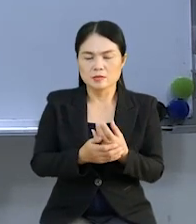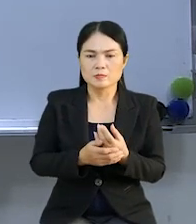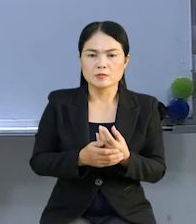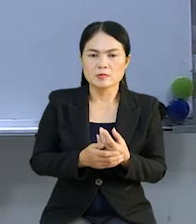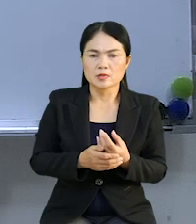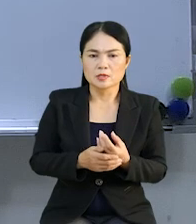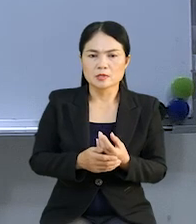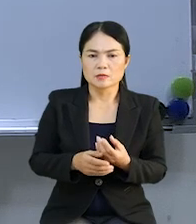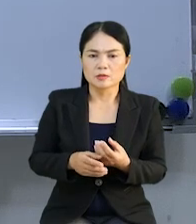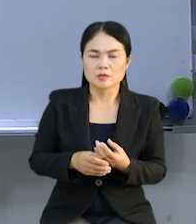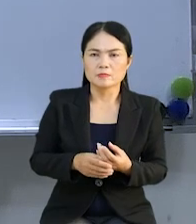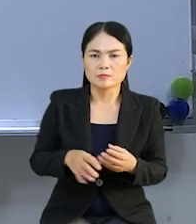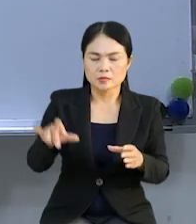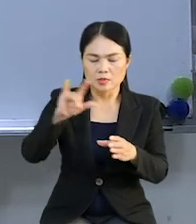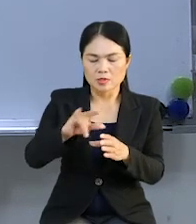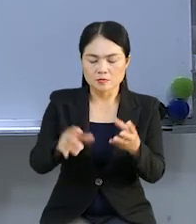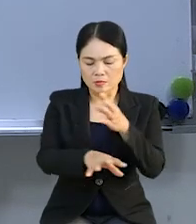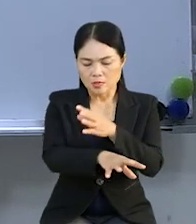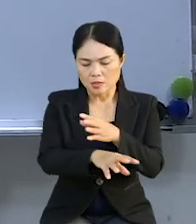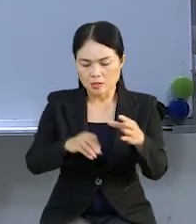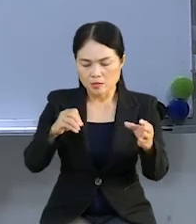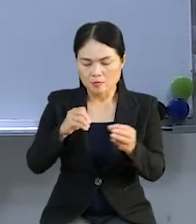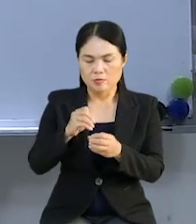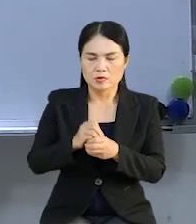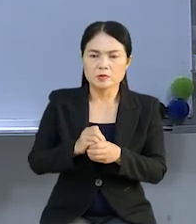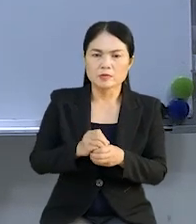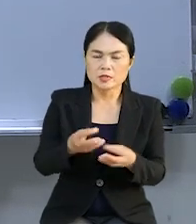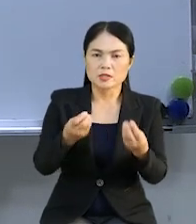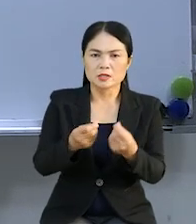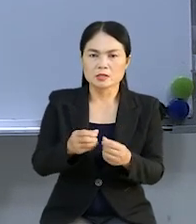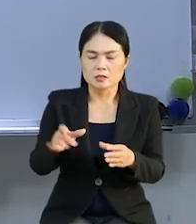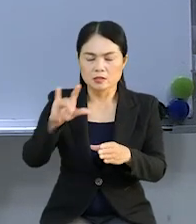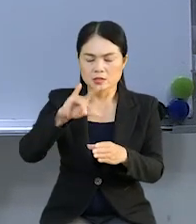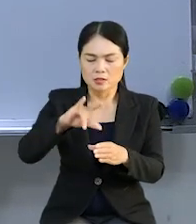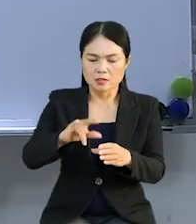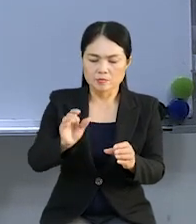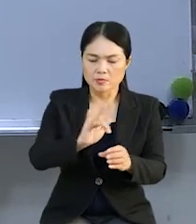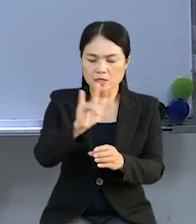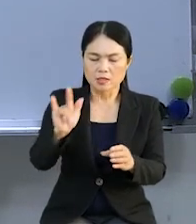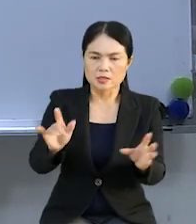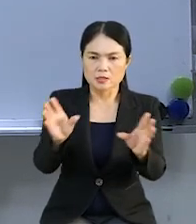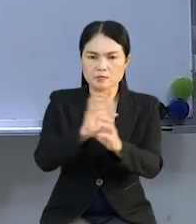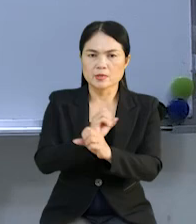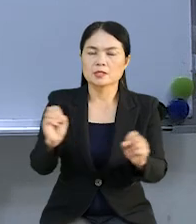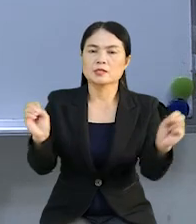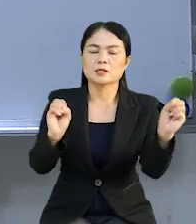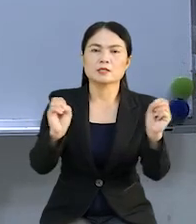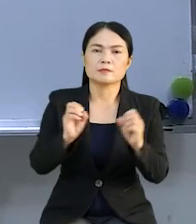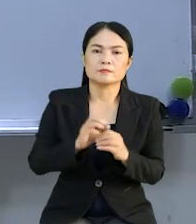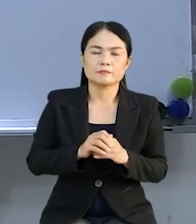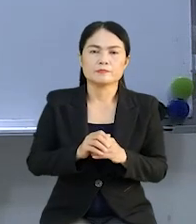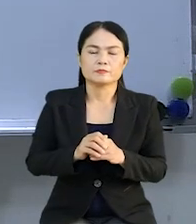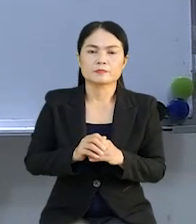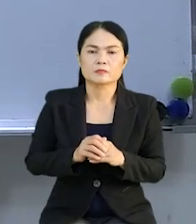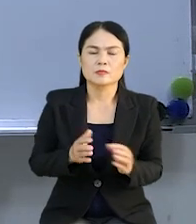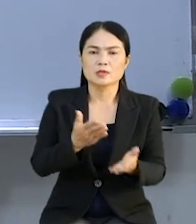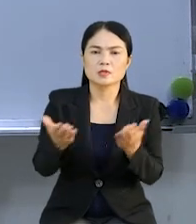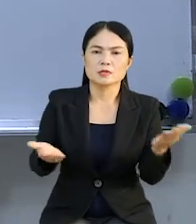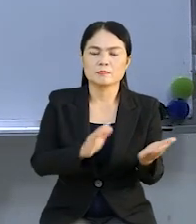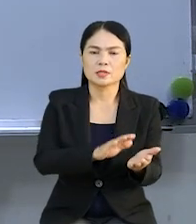ได้เก็บบ่มปีขนมได้มันตอนจำรังเปรงนี้มันตอนอายปลาบานเตะบ้านยังไม่